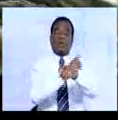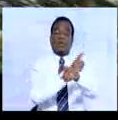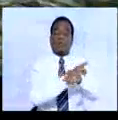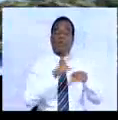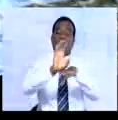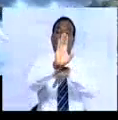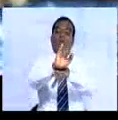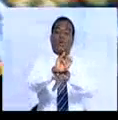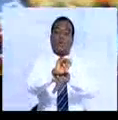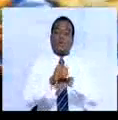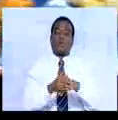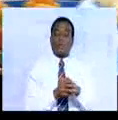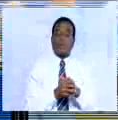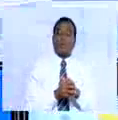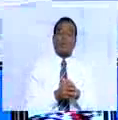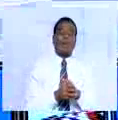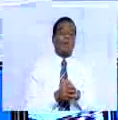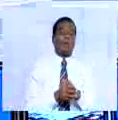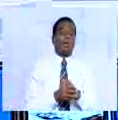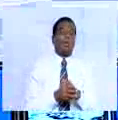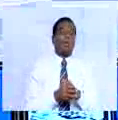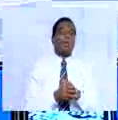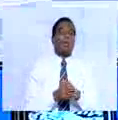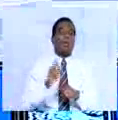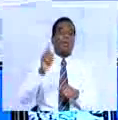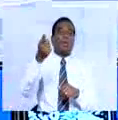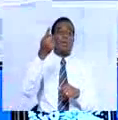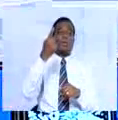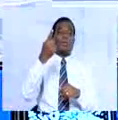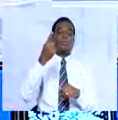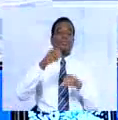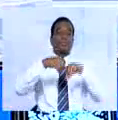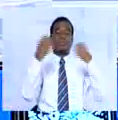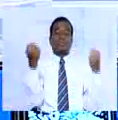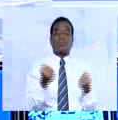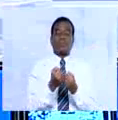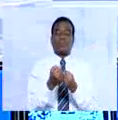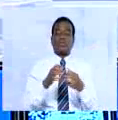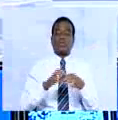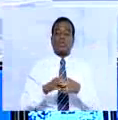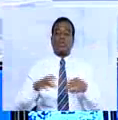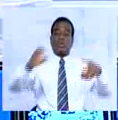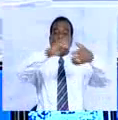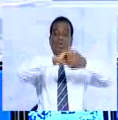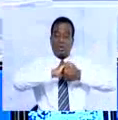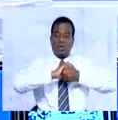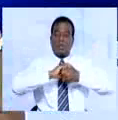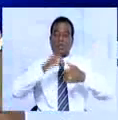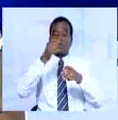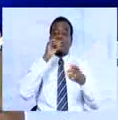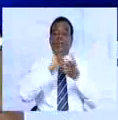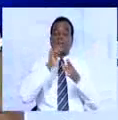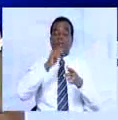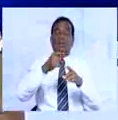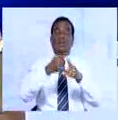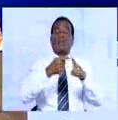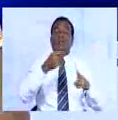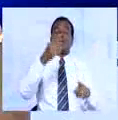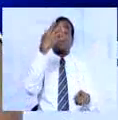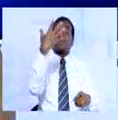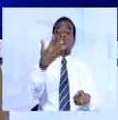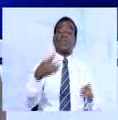de la Côte d'Ivoire. Le premier salon de la solidarité, c'est du 5 au 7 novembre au Parc